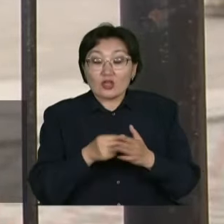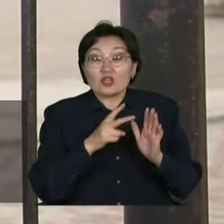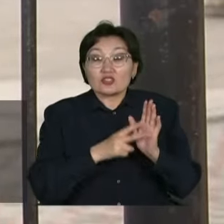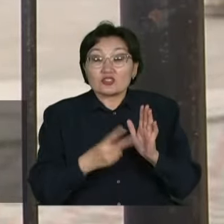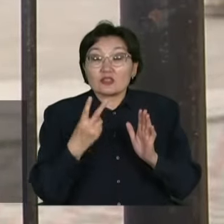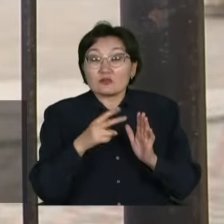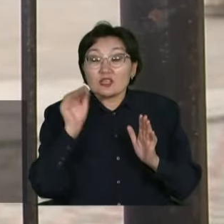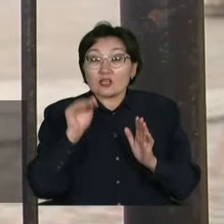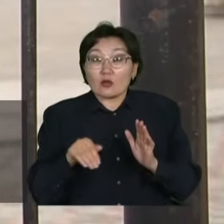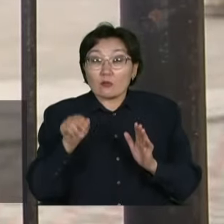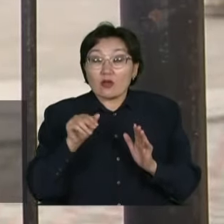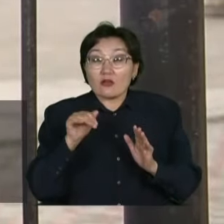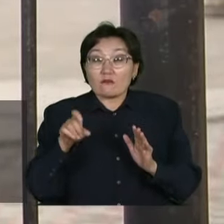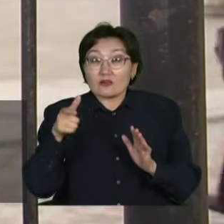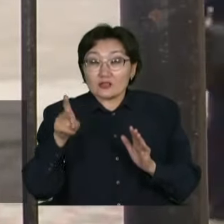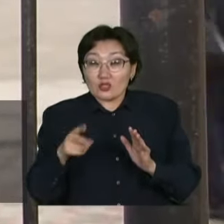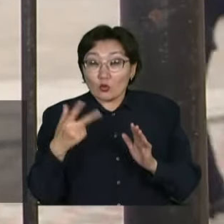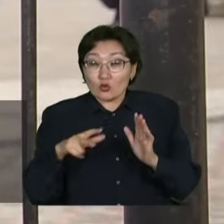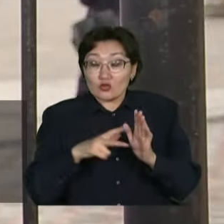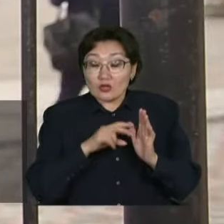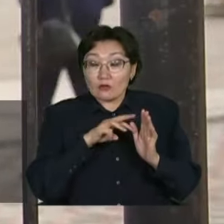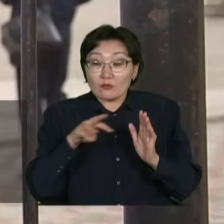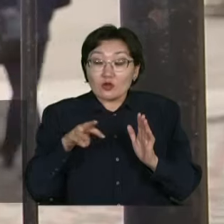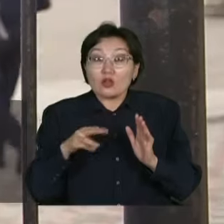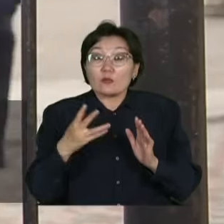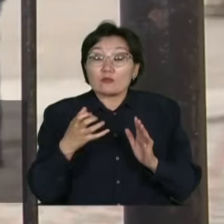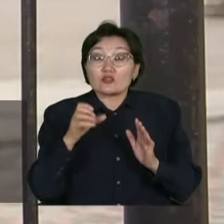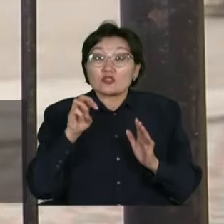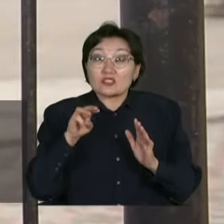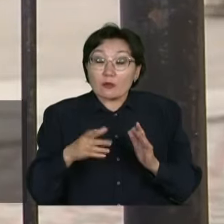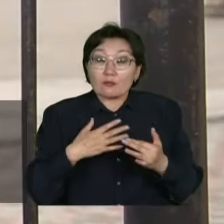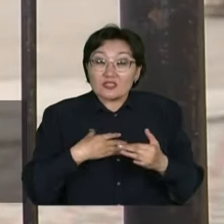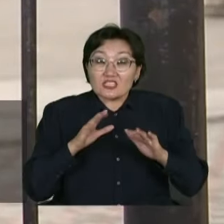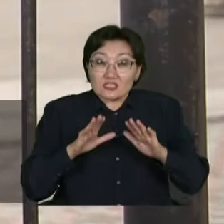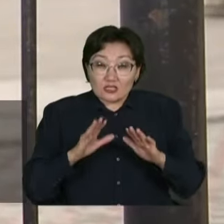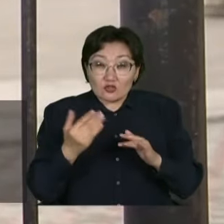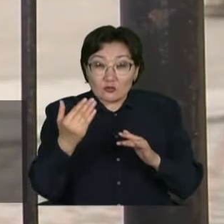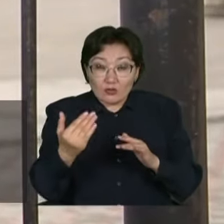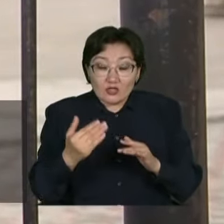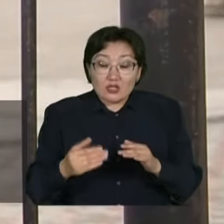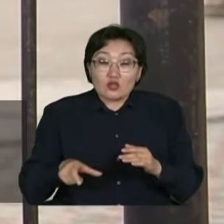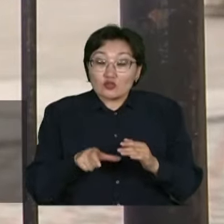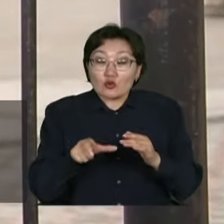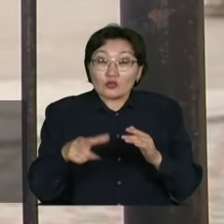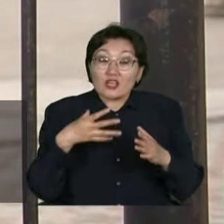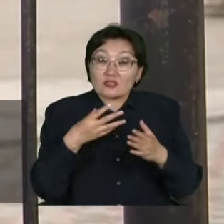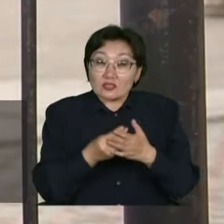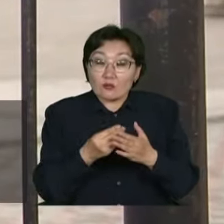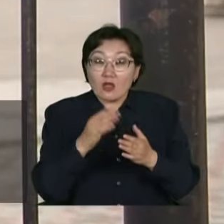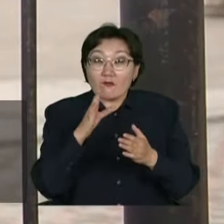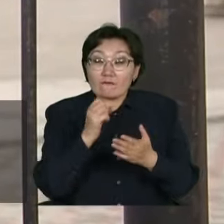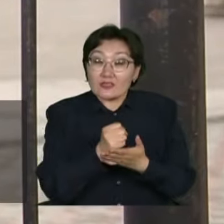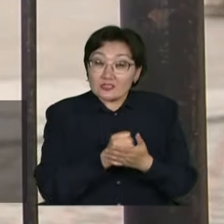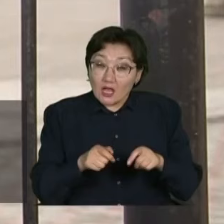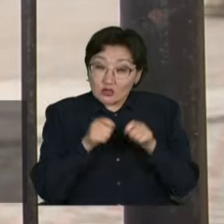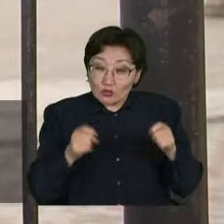швейцарский франк, біздің тенге шаққанда 37 миллион 500 тенге төлейтін. Бізден тек сіздің жол расходыңыз, сосын виза шуға,